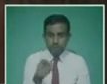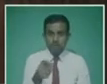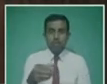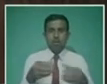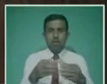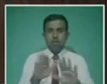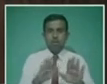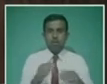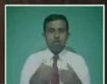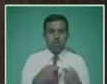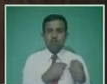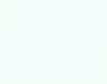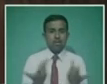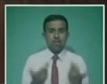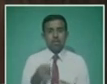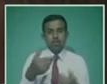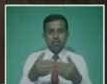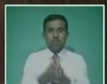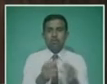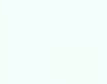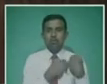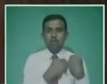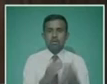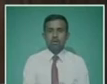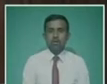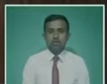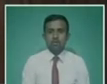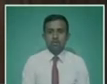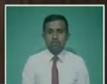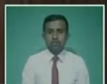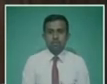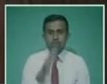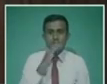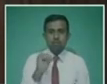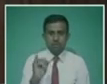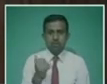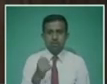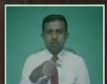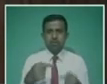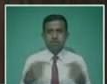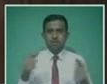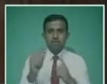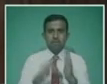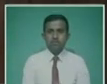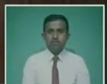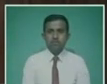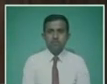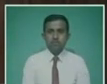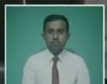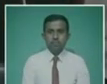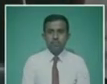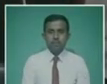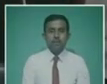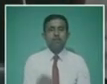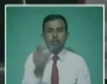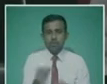කණ්ඩායම පාලනය කිරීම මගේ වගකීම නෙවෙයි ඔබතුමාගේ වගකීම. ඈ ඉතාමත් අශෝභනයි සමහර වෙලාවට විපක්ෂයේ මන්ත්‍රීවරු හැසිරෙන ආකාරය. අපි